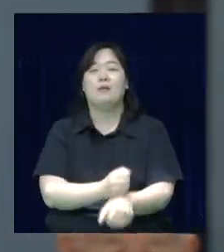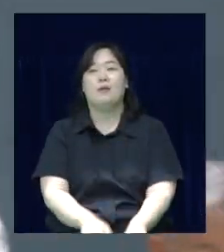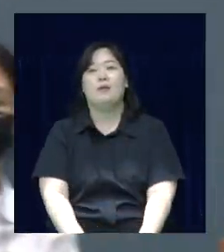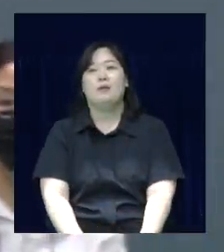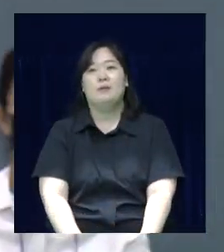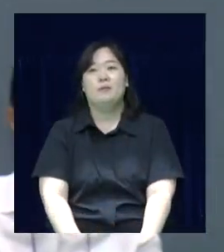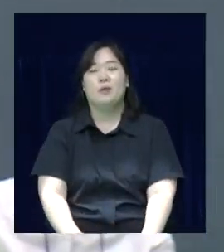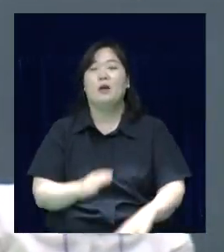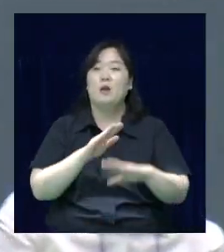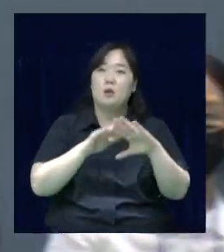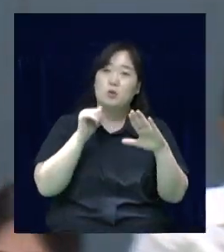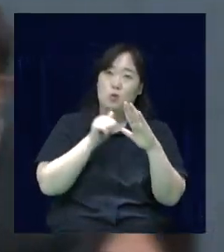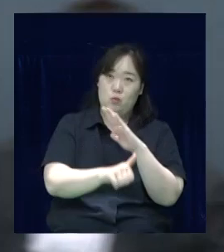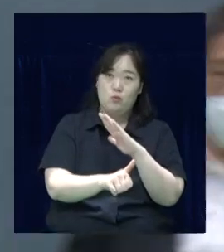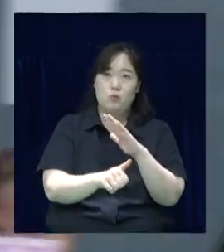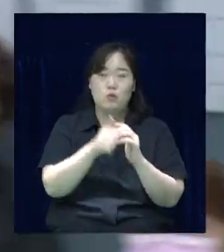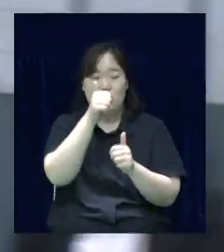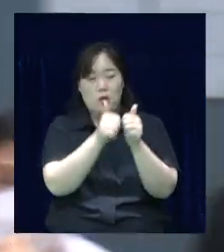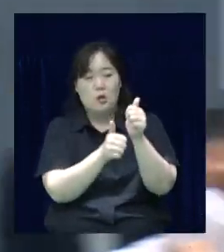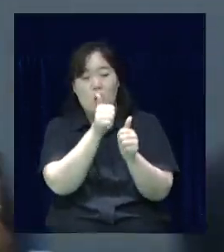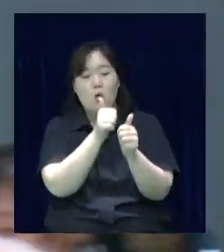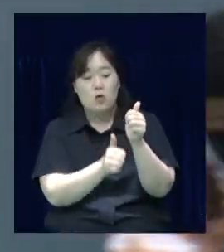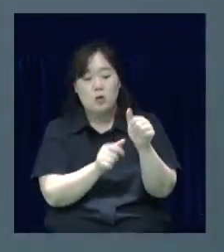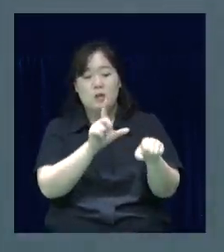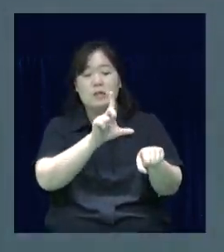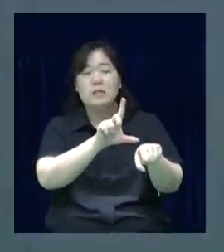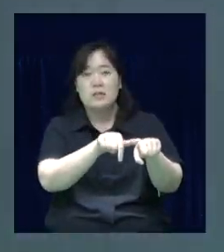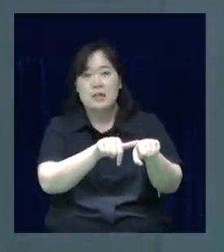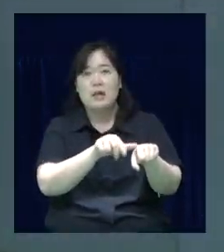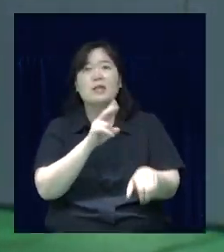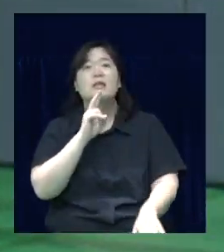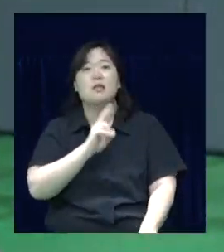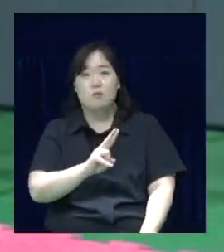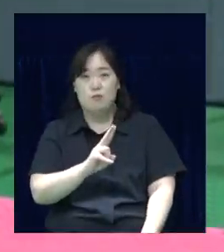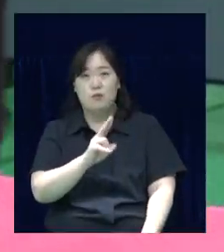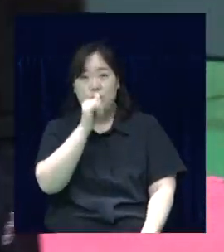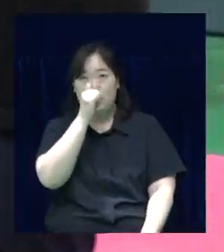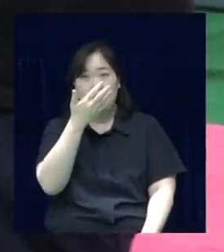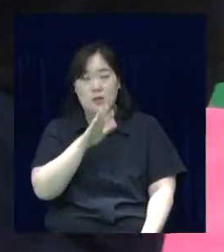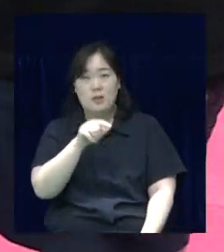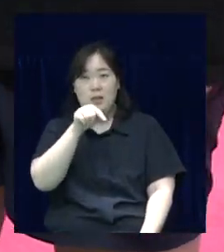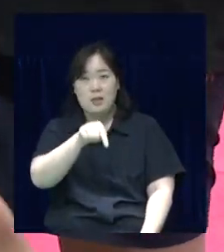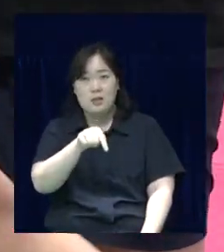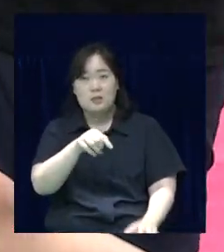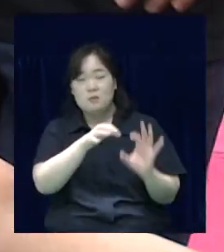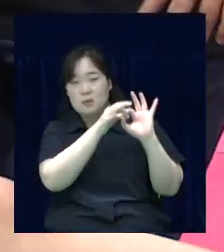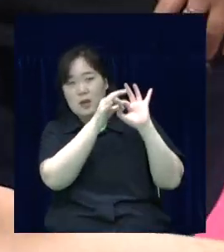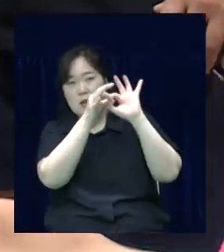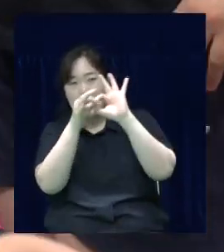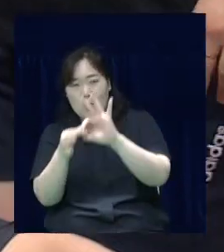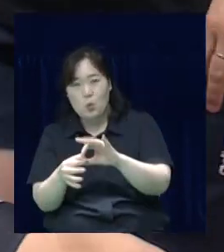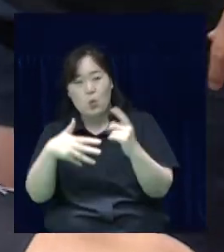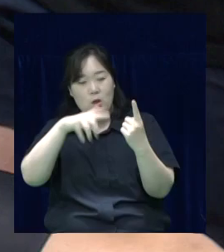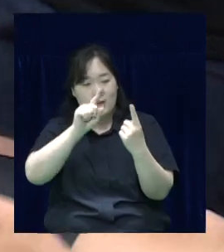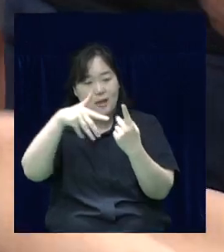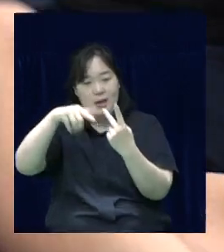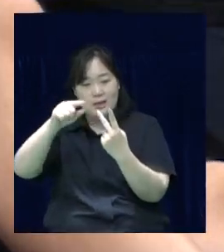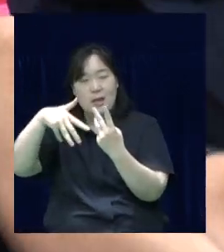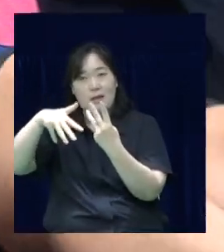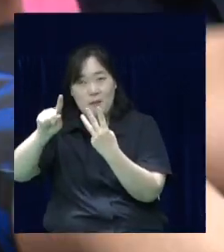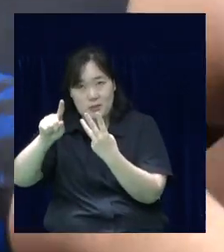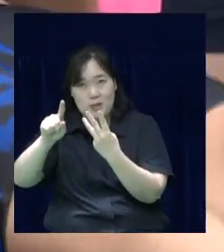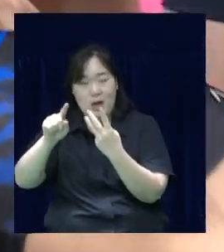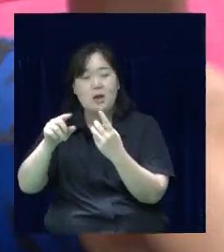그 선수들이 그 경기 간의 시간은 2분이 주어지는데요. 네. 지금 이 선수 같은 경우에 연속으로 경기를 하기 때문에 1분의 추가 시간을